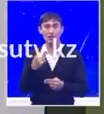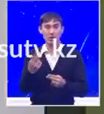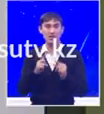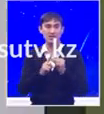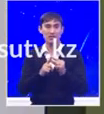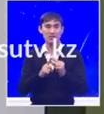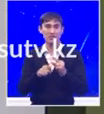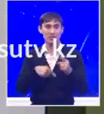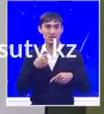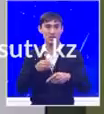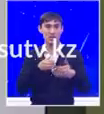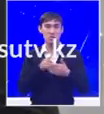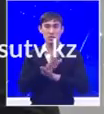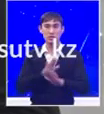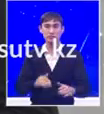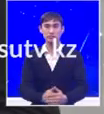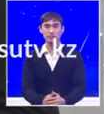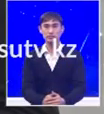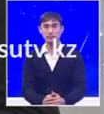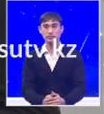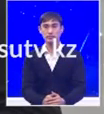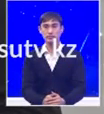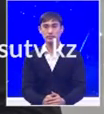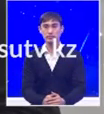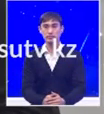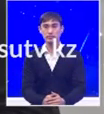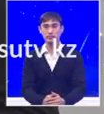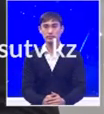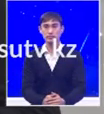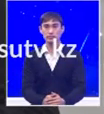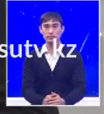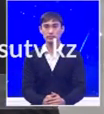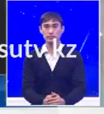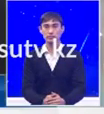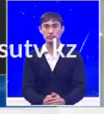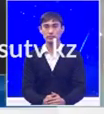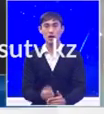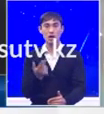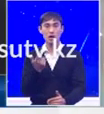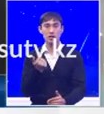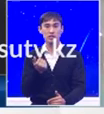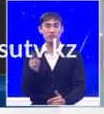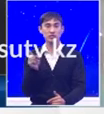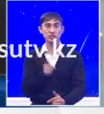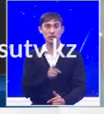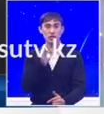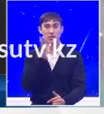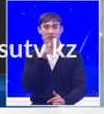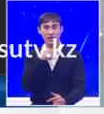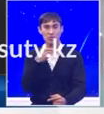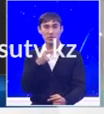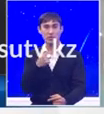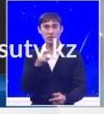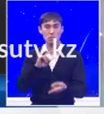далеко не предел же сути лярна шарма шла за модой на ганжа конечно с течением времени меняется интерес